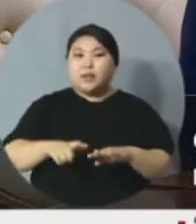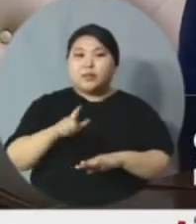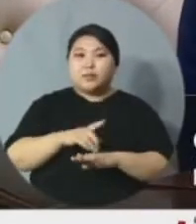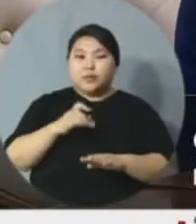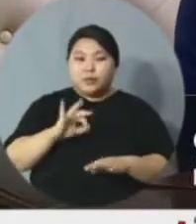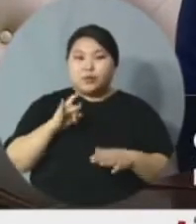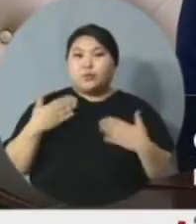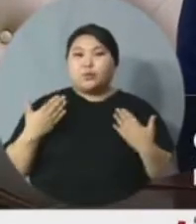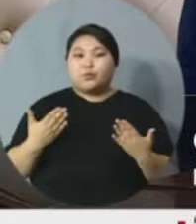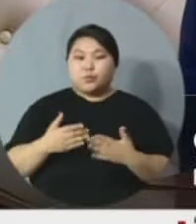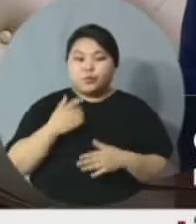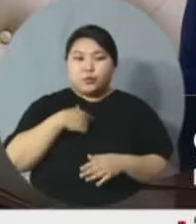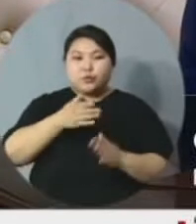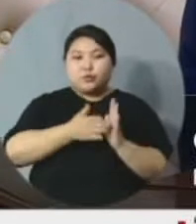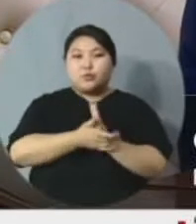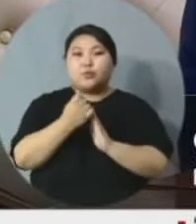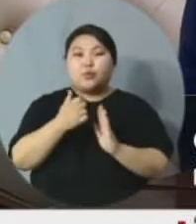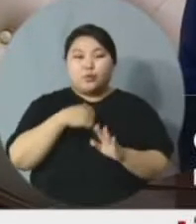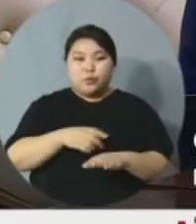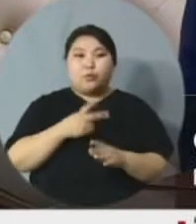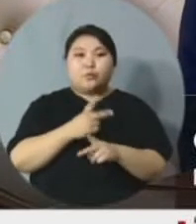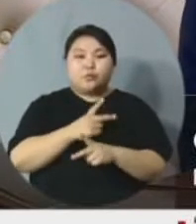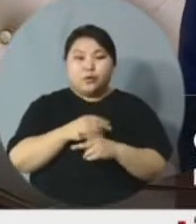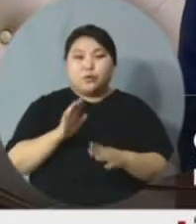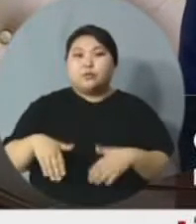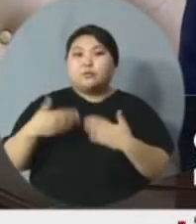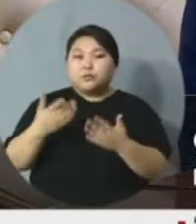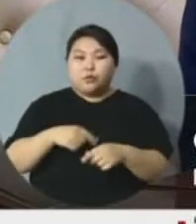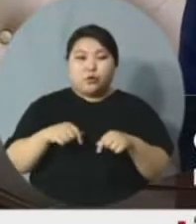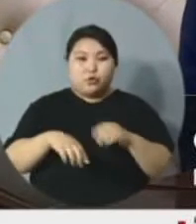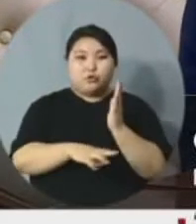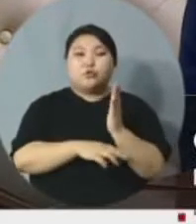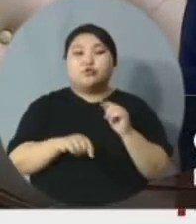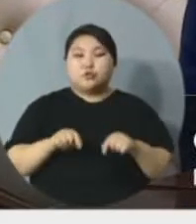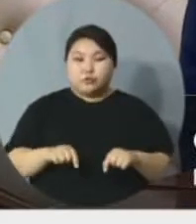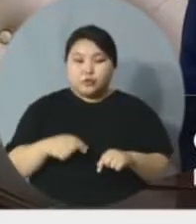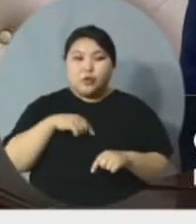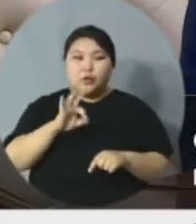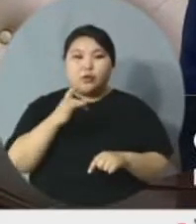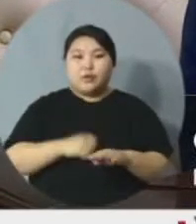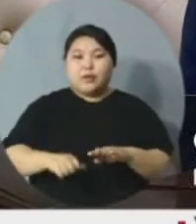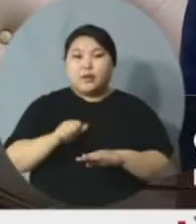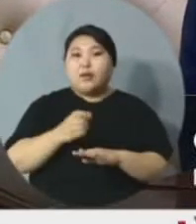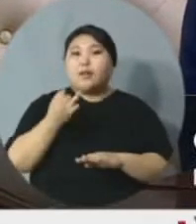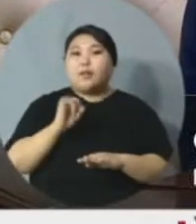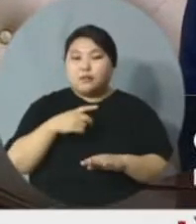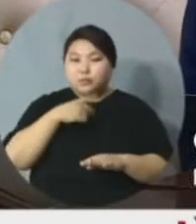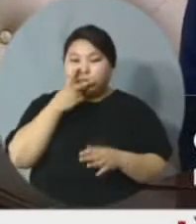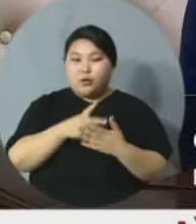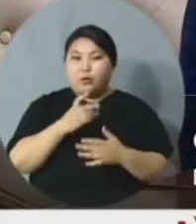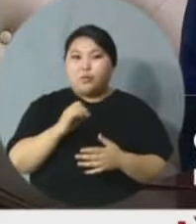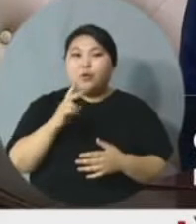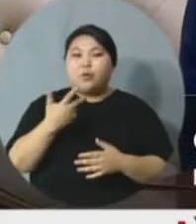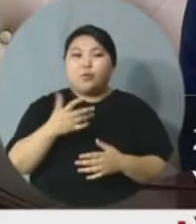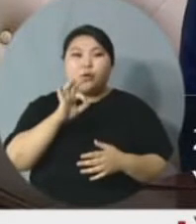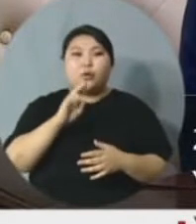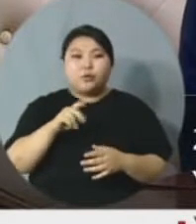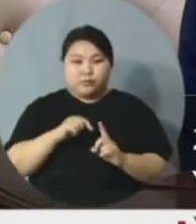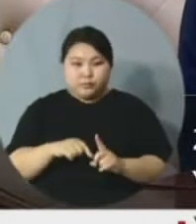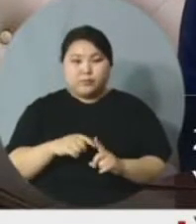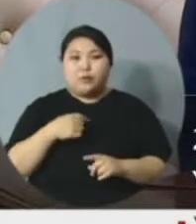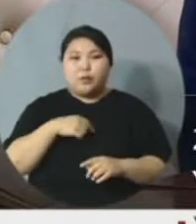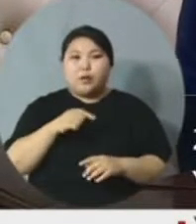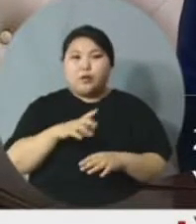маань их хурлд бол төсөв хуулиар дүрэн барих юм өдөр. Тэгэхээр нэг өөрх айл гэж үзэх юм бол 2023